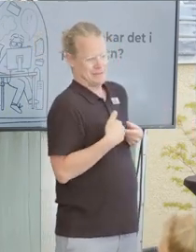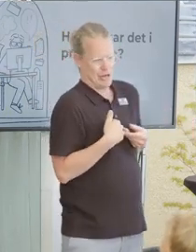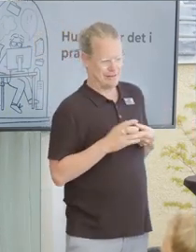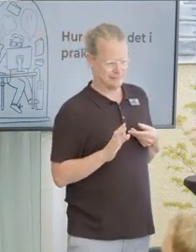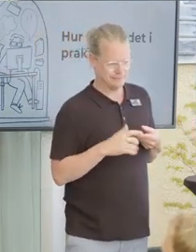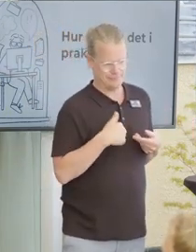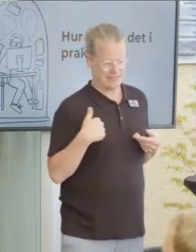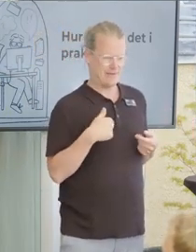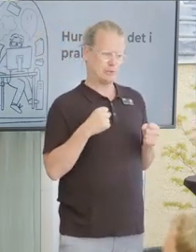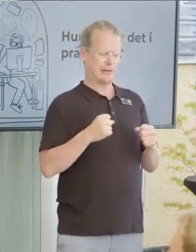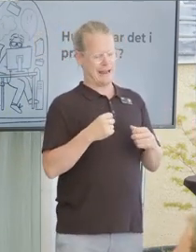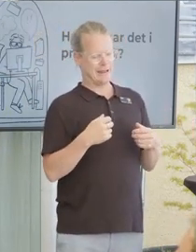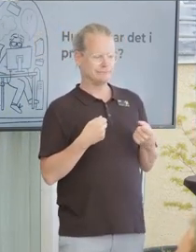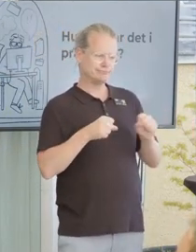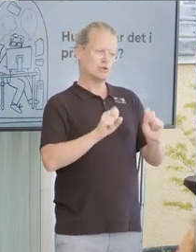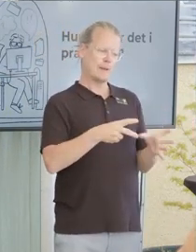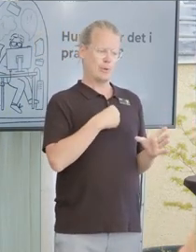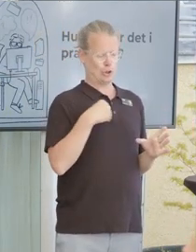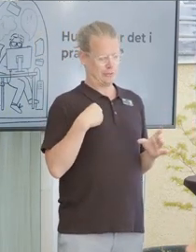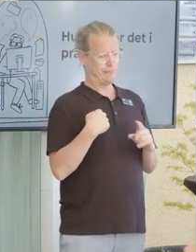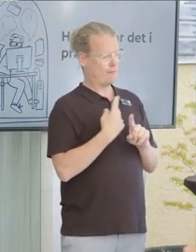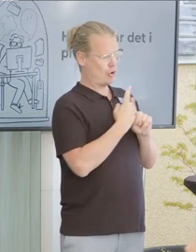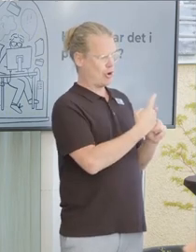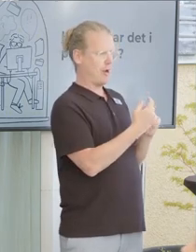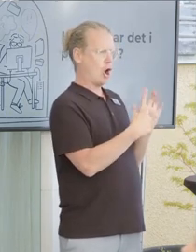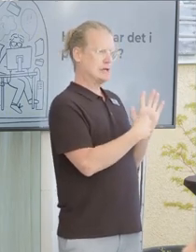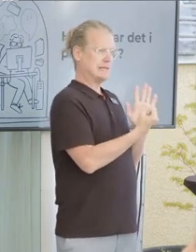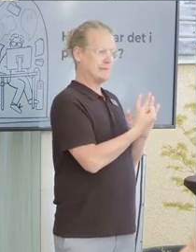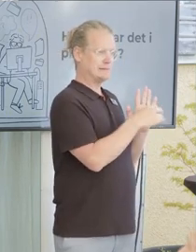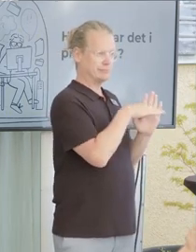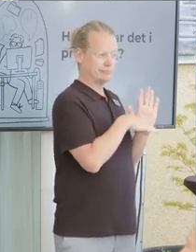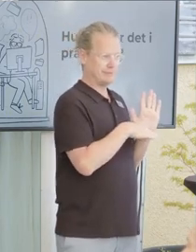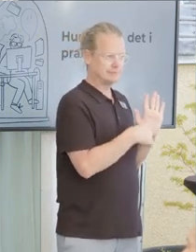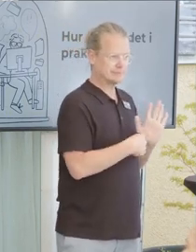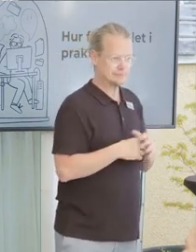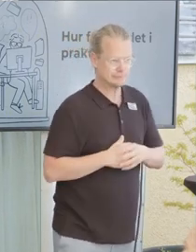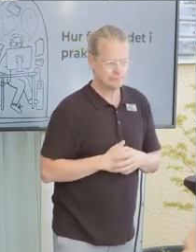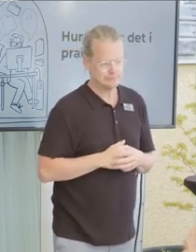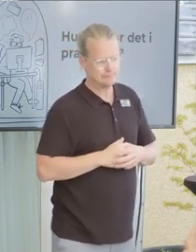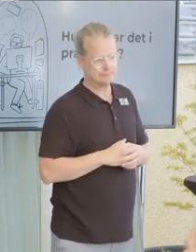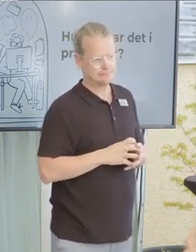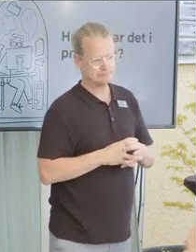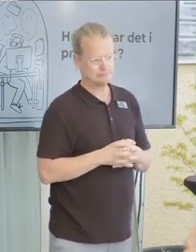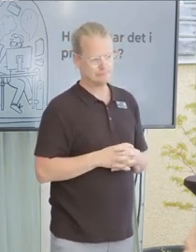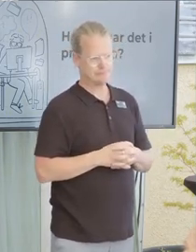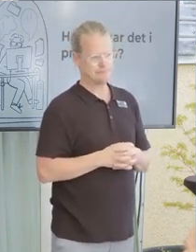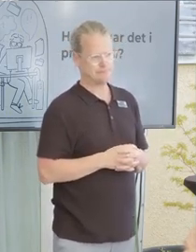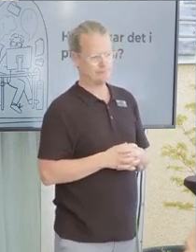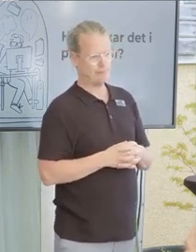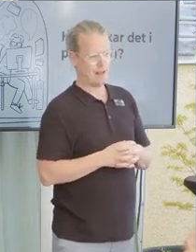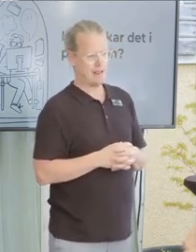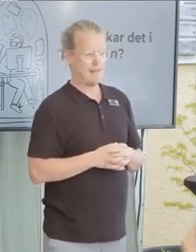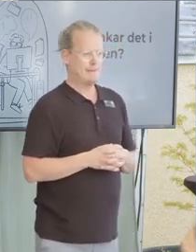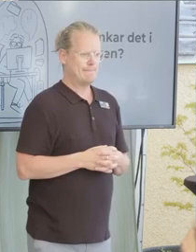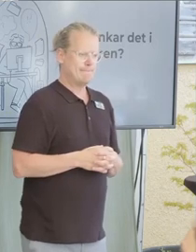tillämpa lagen på bästa möjliga sätt, helt enkelt. Men hur Hur ser det liksom, vad har ni byggt? För att